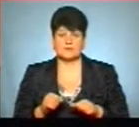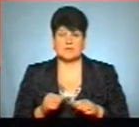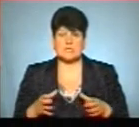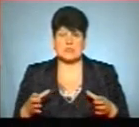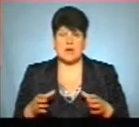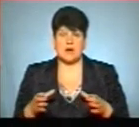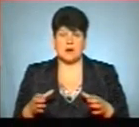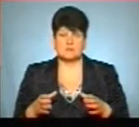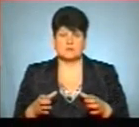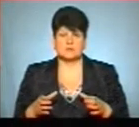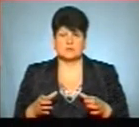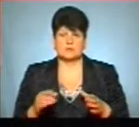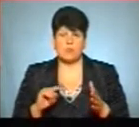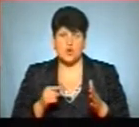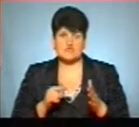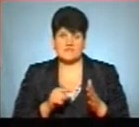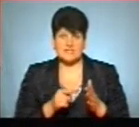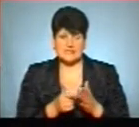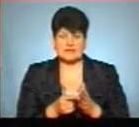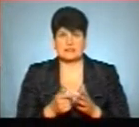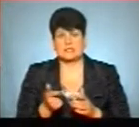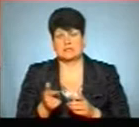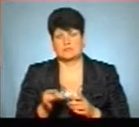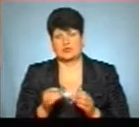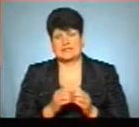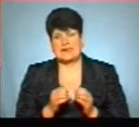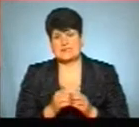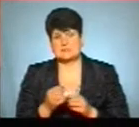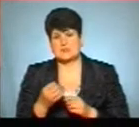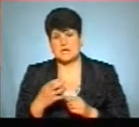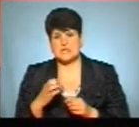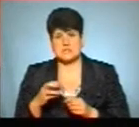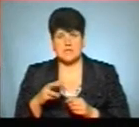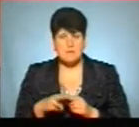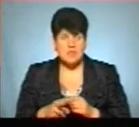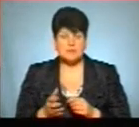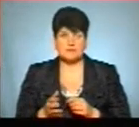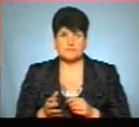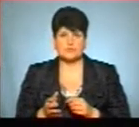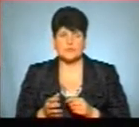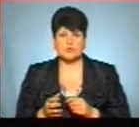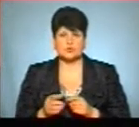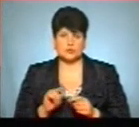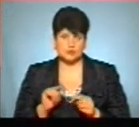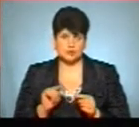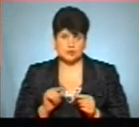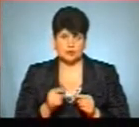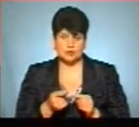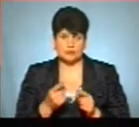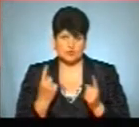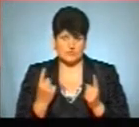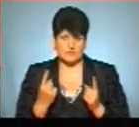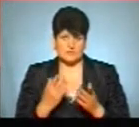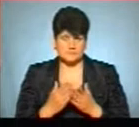діаметром вузьким сверла просверлити на глибину там 10-15 сантиметрів з стовбуром досить великим,